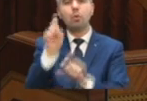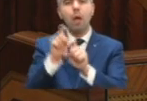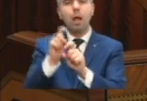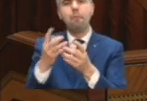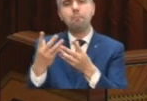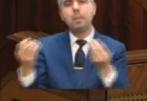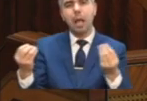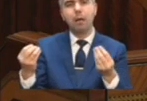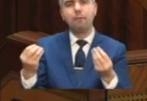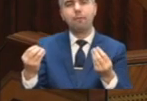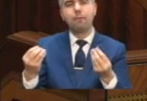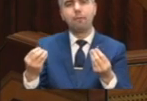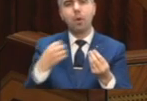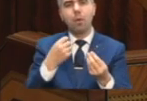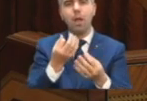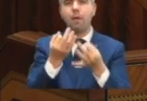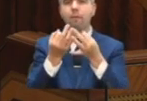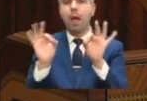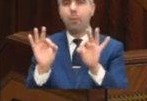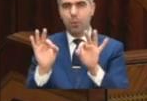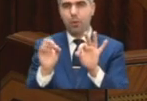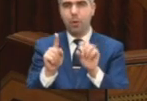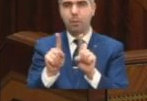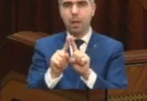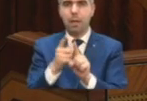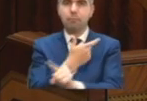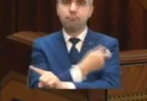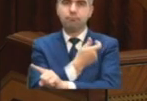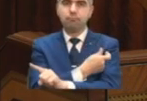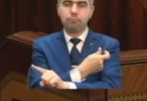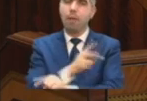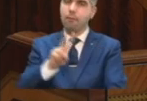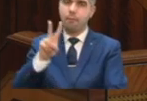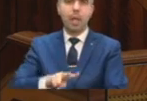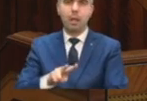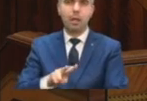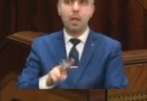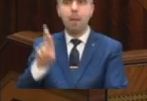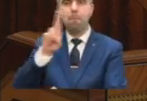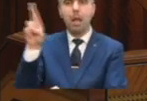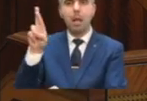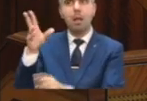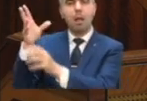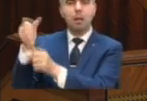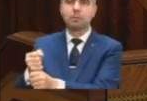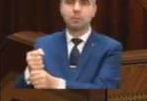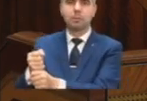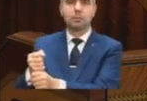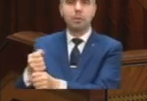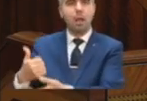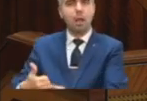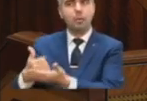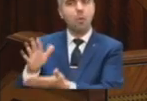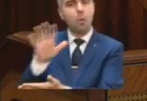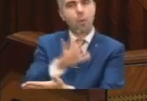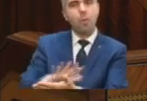اصبح متجاوز، هو السؤال ديال المجانيه اللي الان هي واقع باراده ملكيه ساميه، لكن كاين السؤال ديال